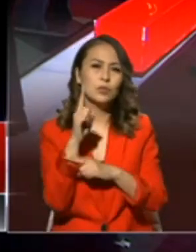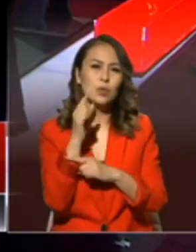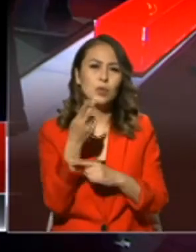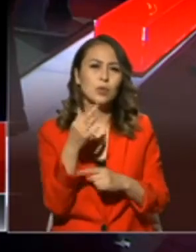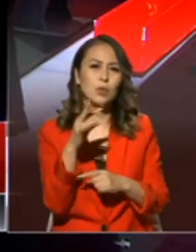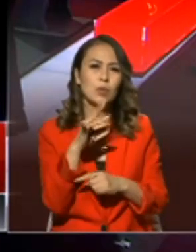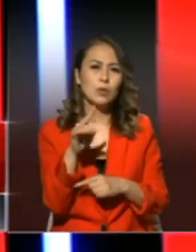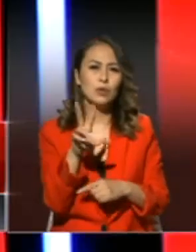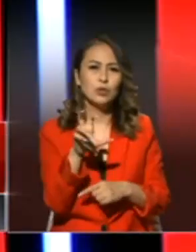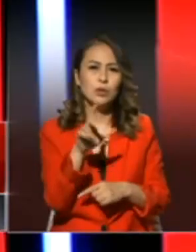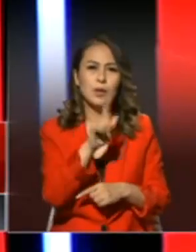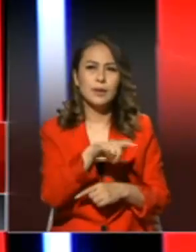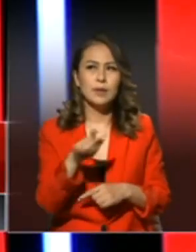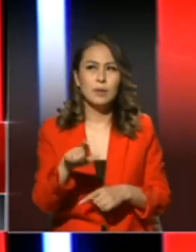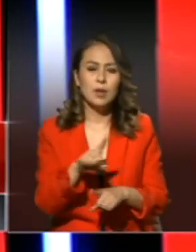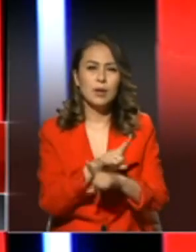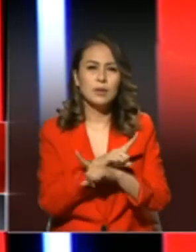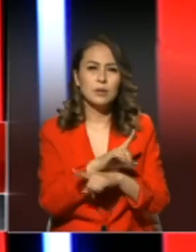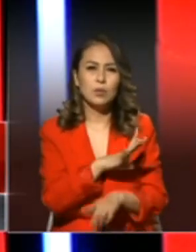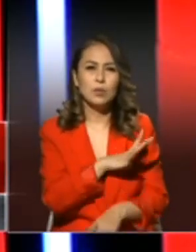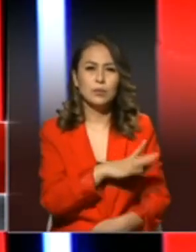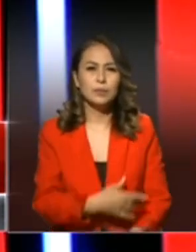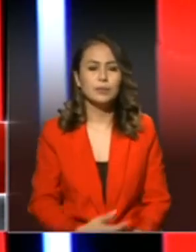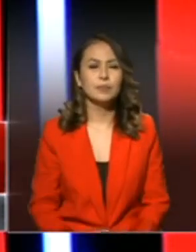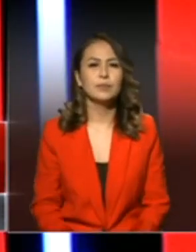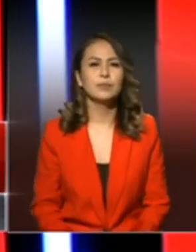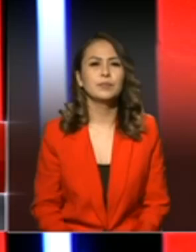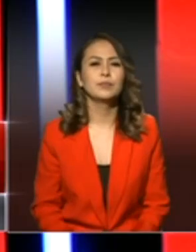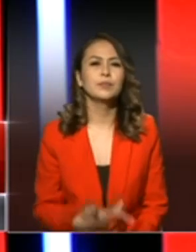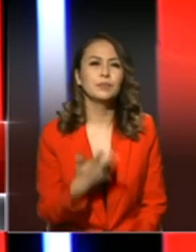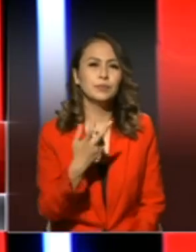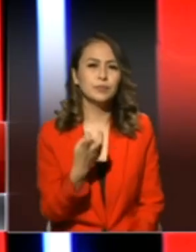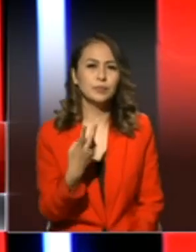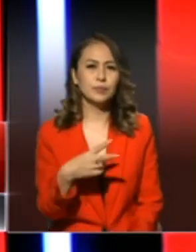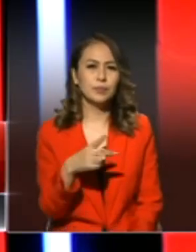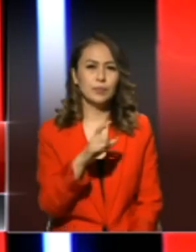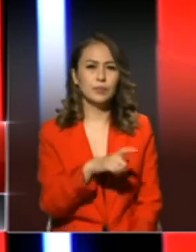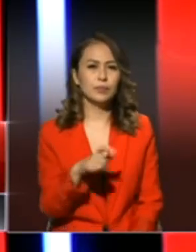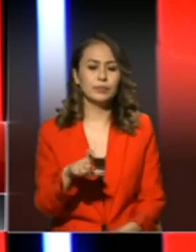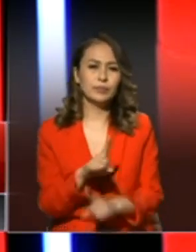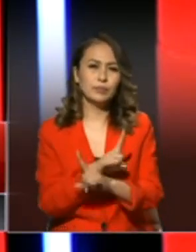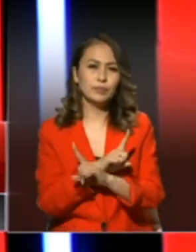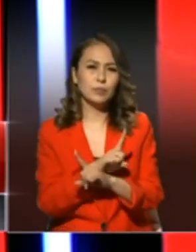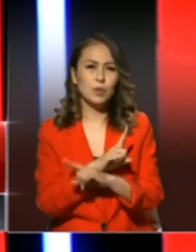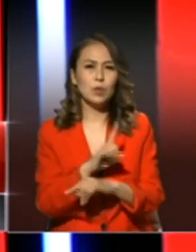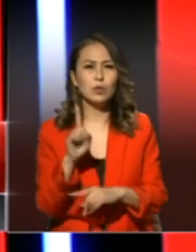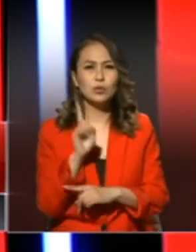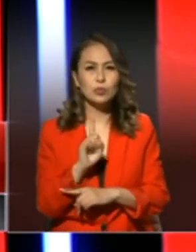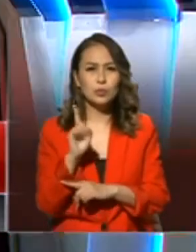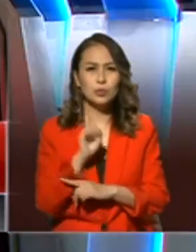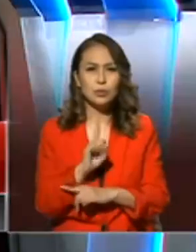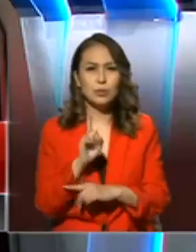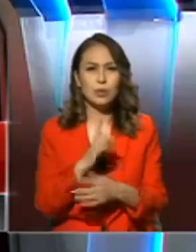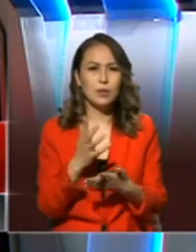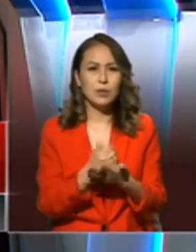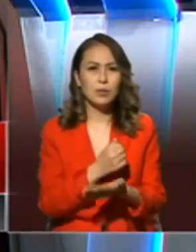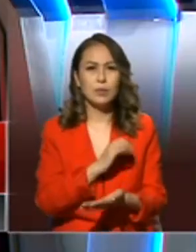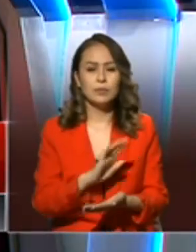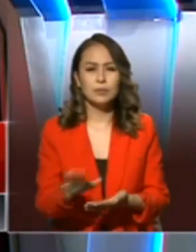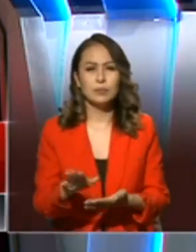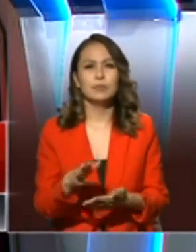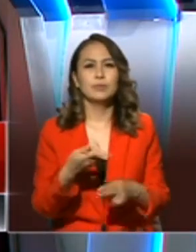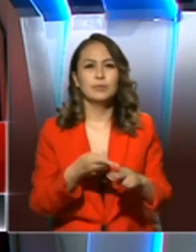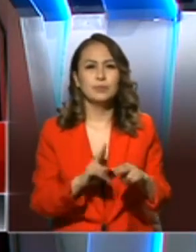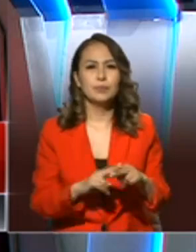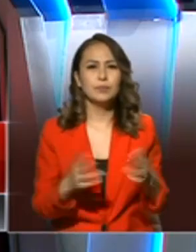жүріп 300 адам қайтыс болды. Иә, 320 адам қайтыс болды былтыр. Донорыңды күтіп жүріп қайтыс болу